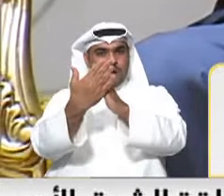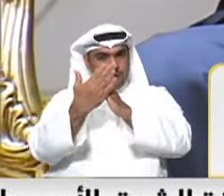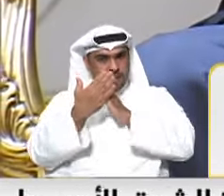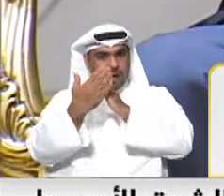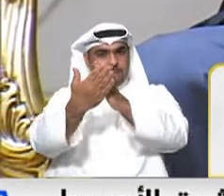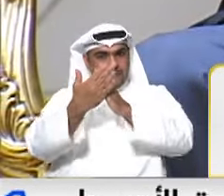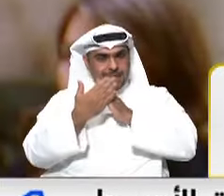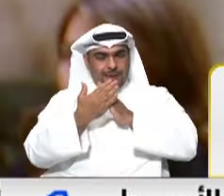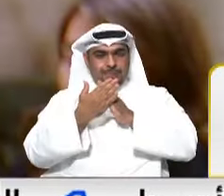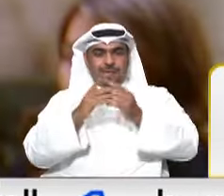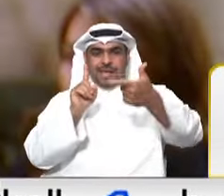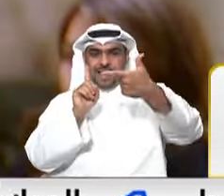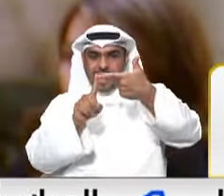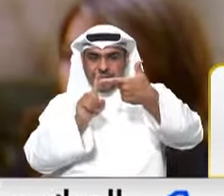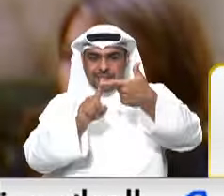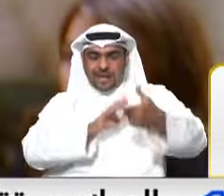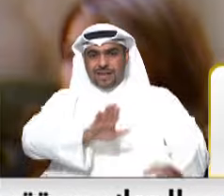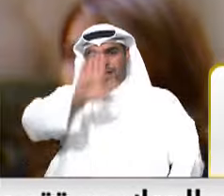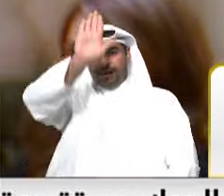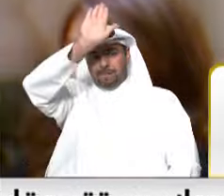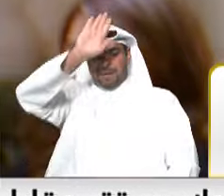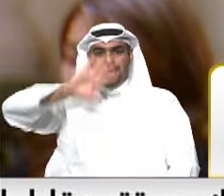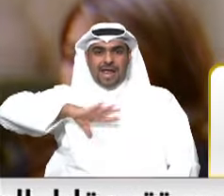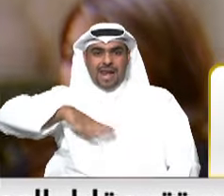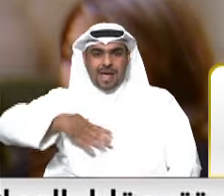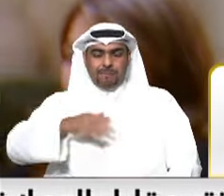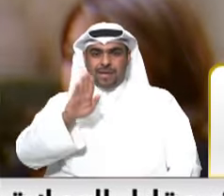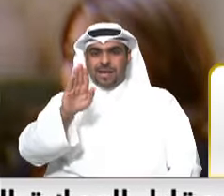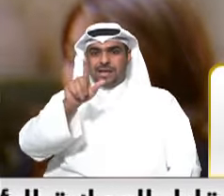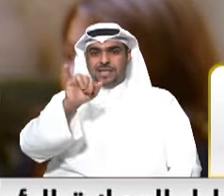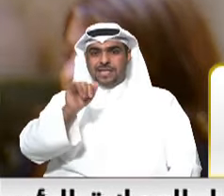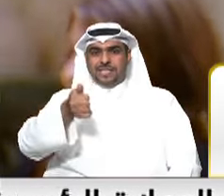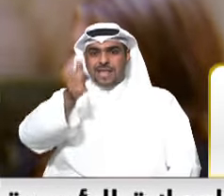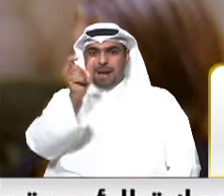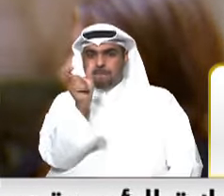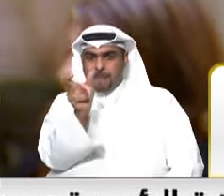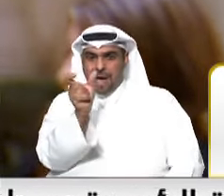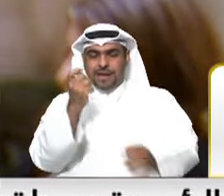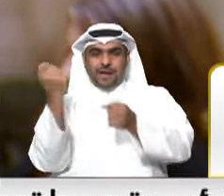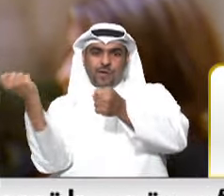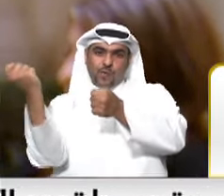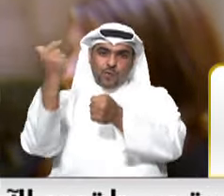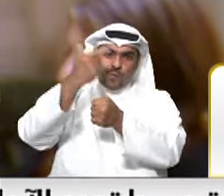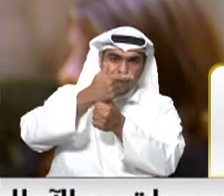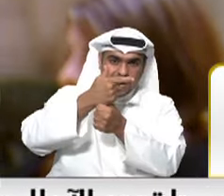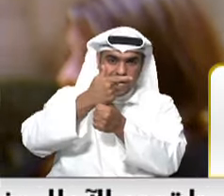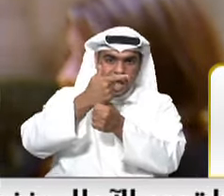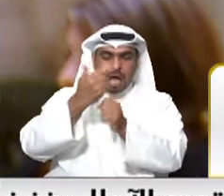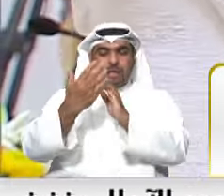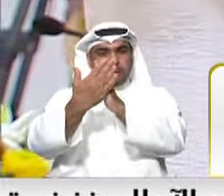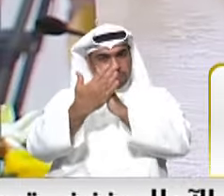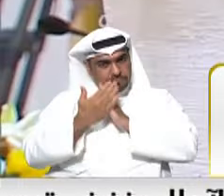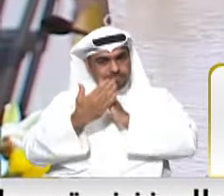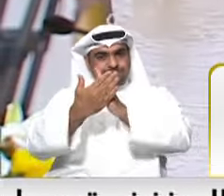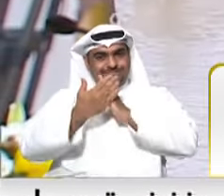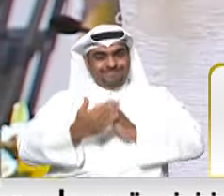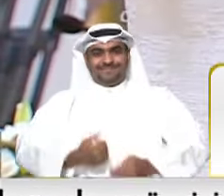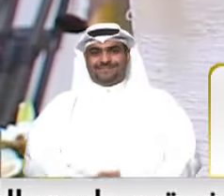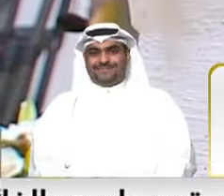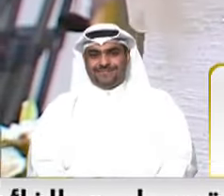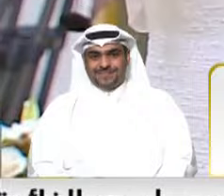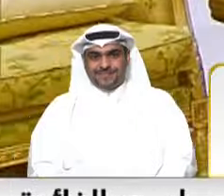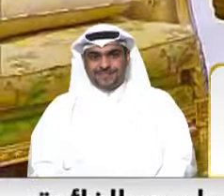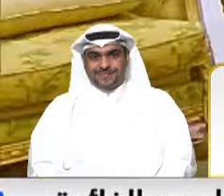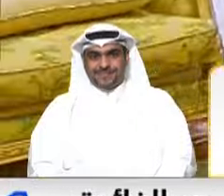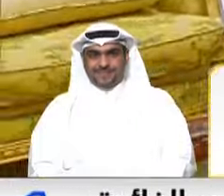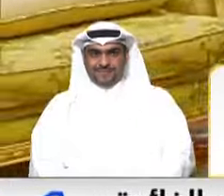السمو الملكي الأمير سلمان بن حمد آل خليفة ولي العهد رئيس مجلس الوزراء حفظه الله ورعاه. هذا وقد تفضل